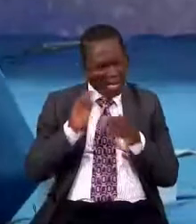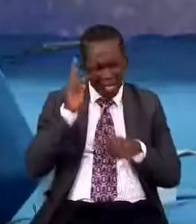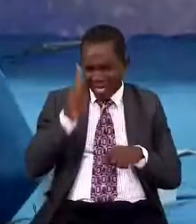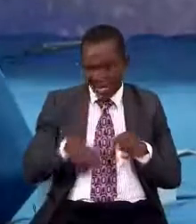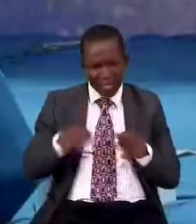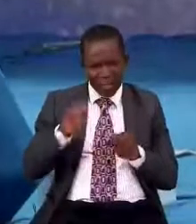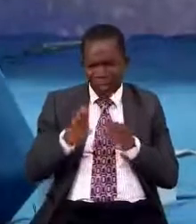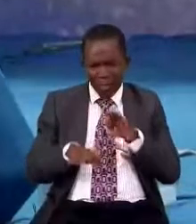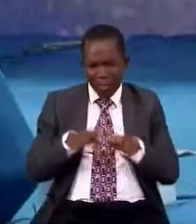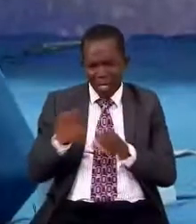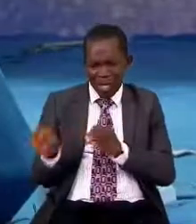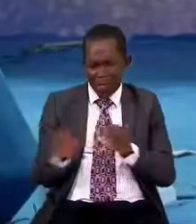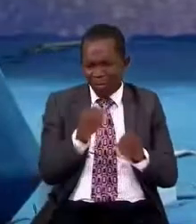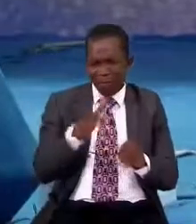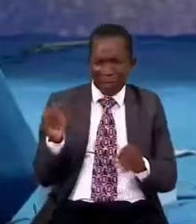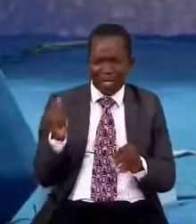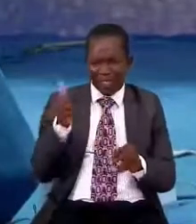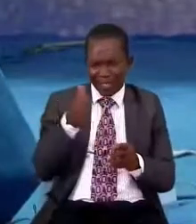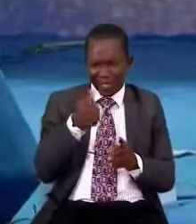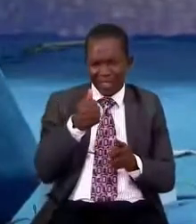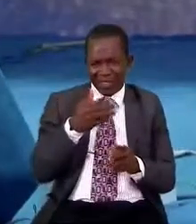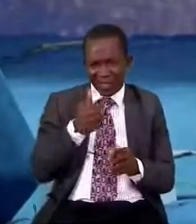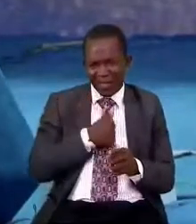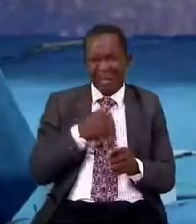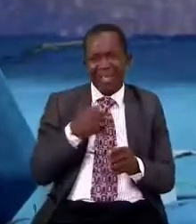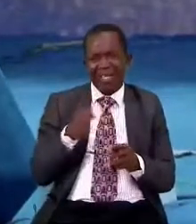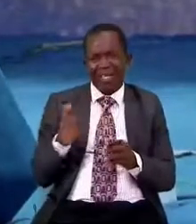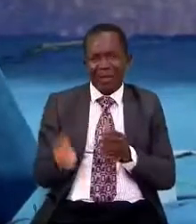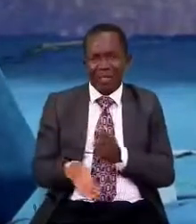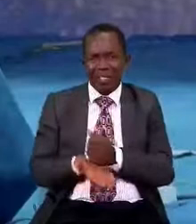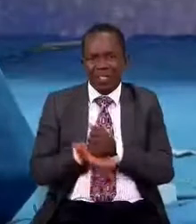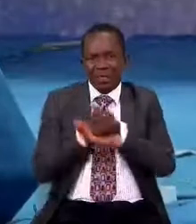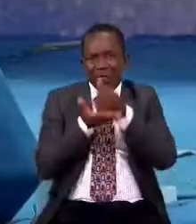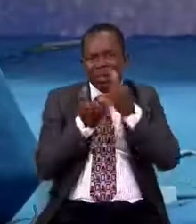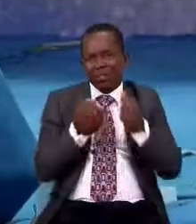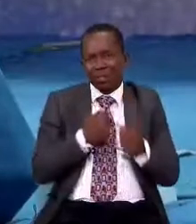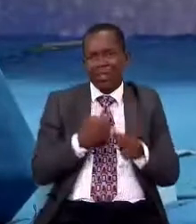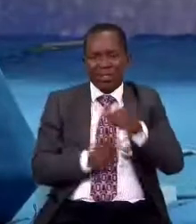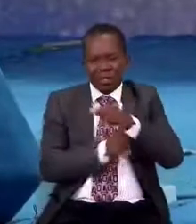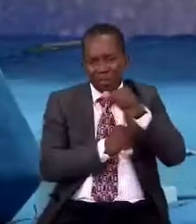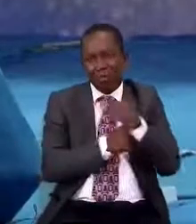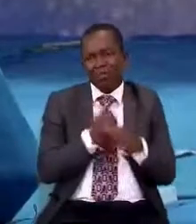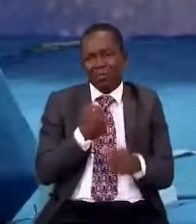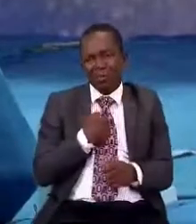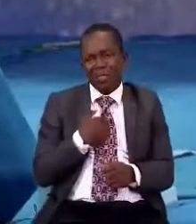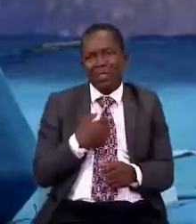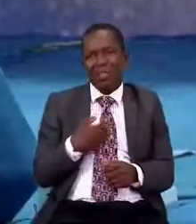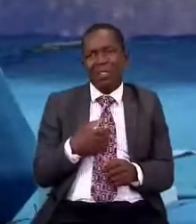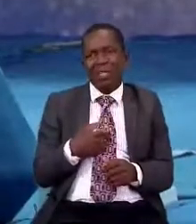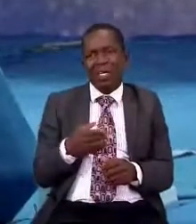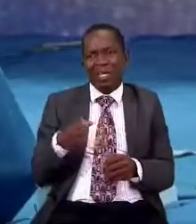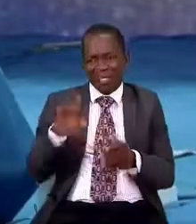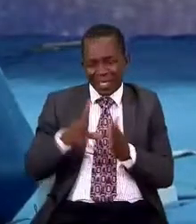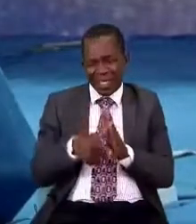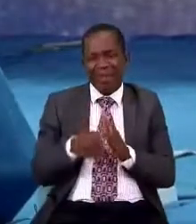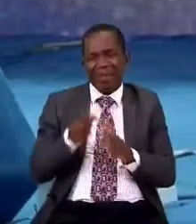Donc, Pierre lui a prêté une main forte. Lui a touché sa main. Il ne l'a